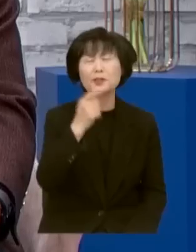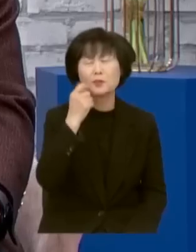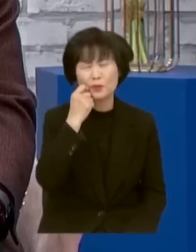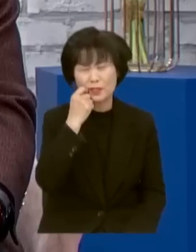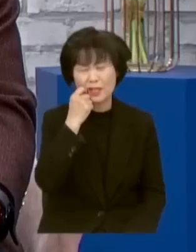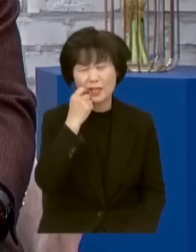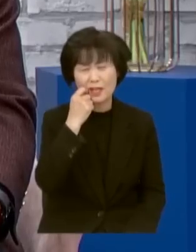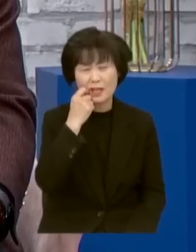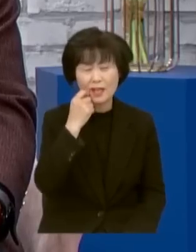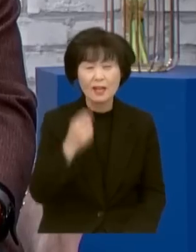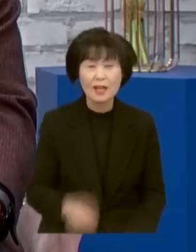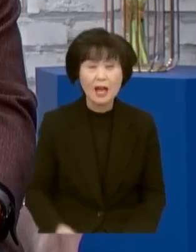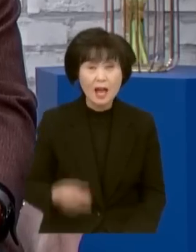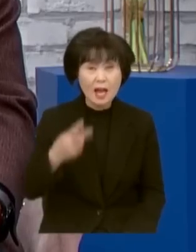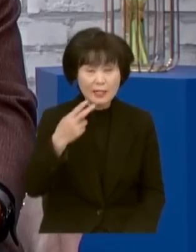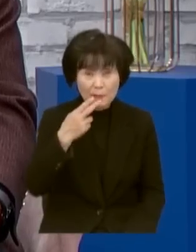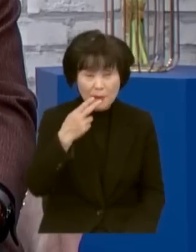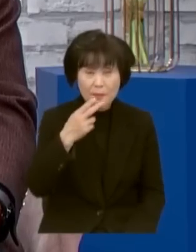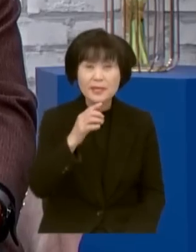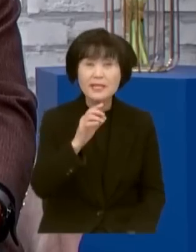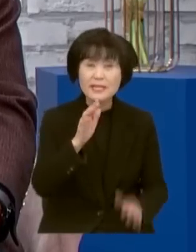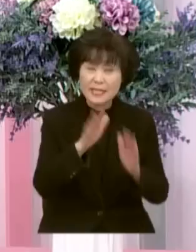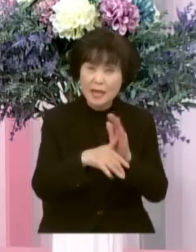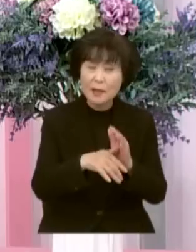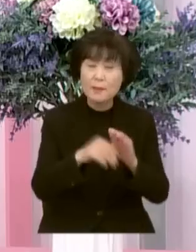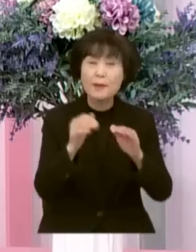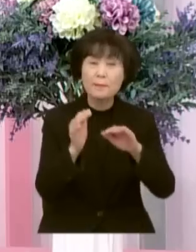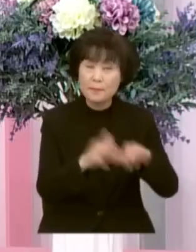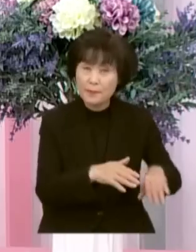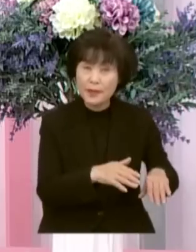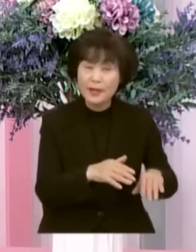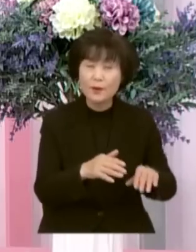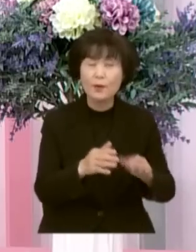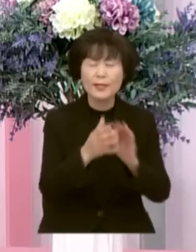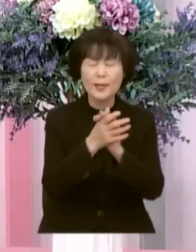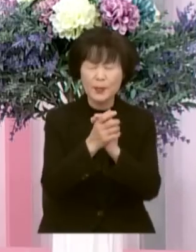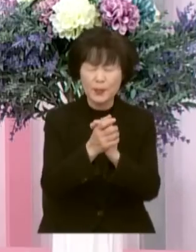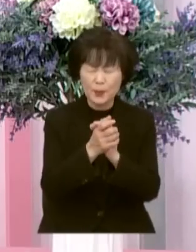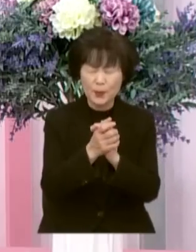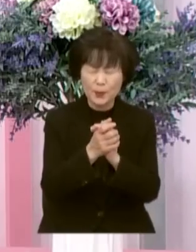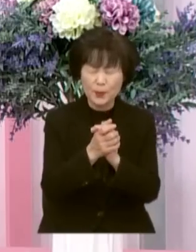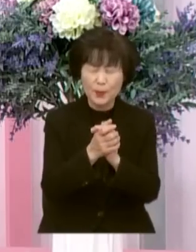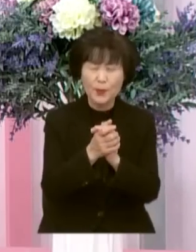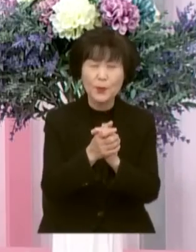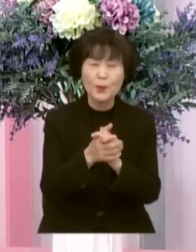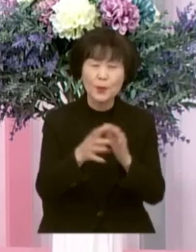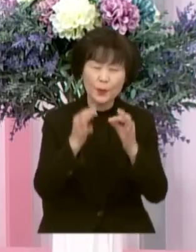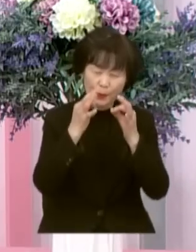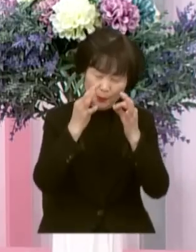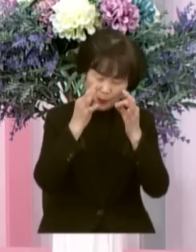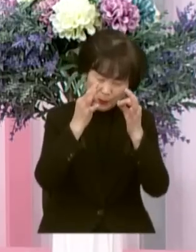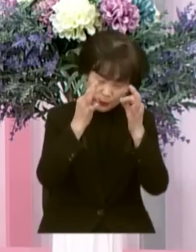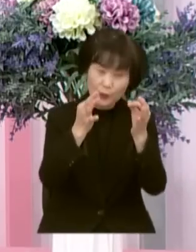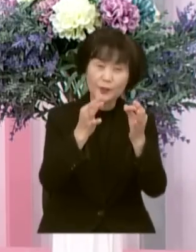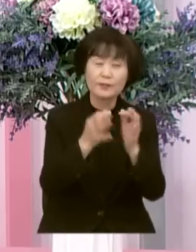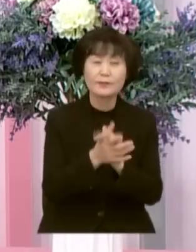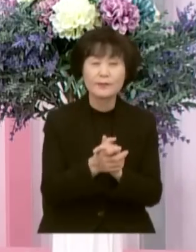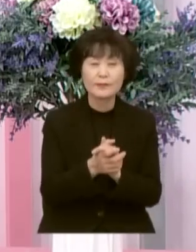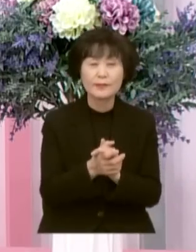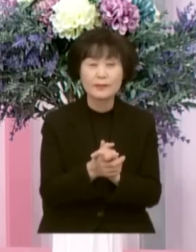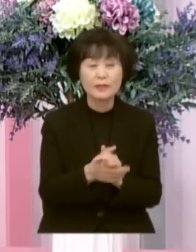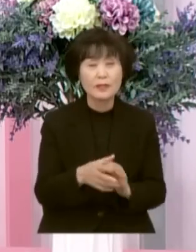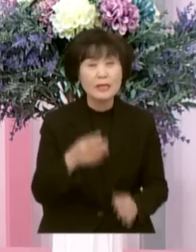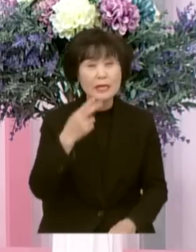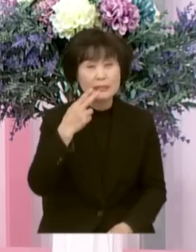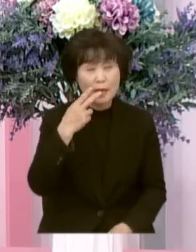그때 당시. 네, 그래가지고 담배 필 때만 빼고 이게 기도 모드에 있으려고 굉장히 막 노력을 했었는데 그렇게를